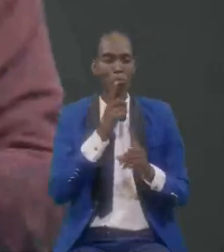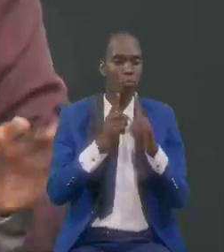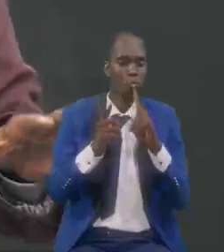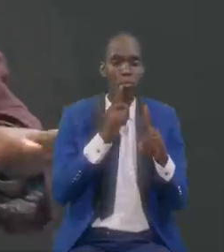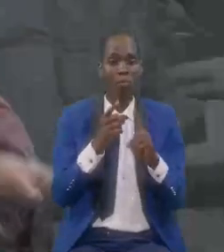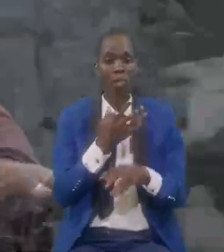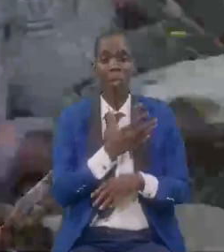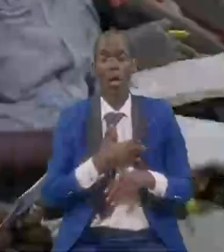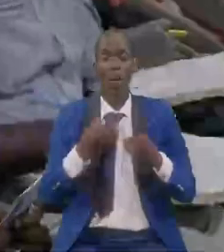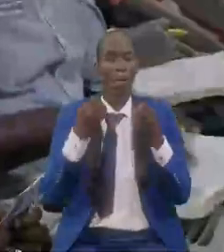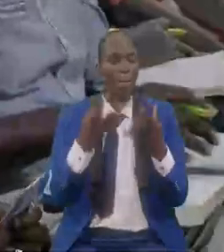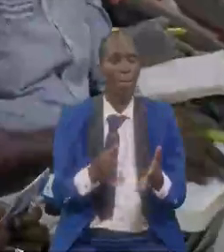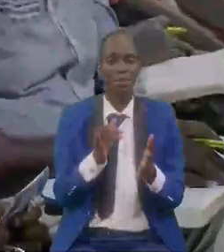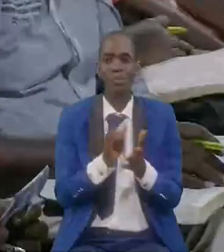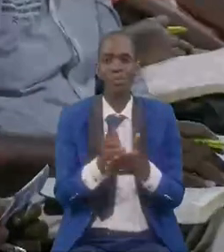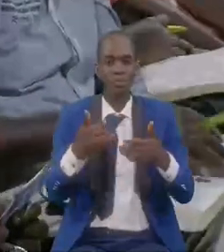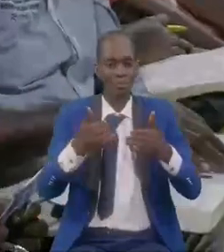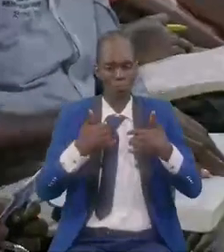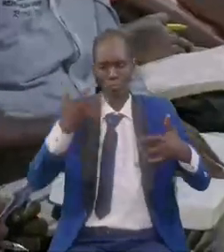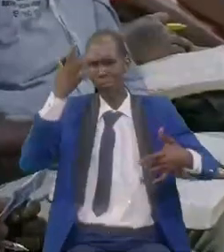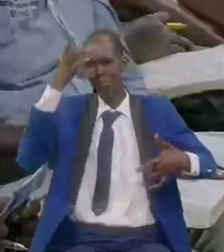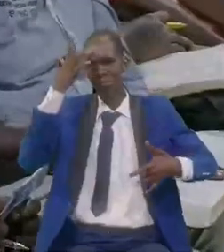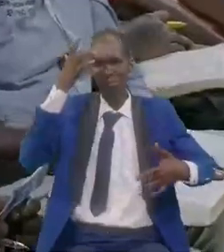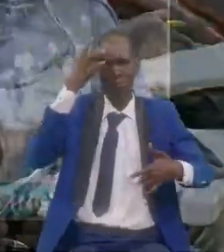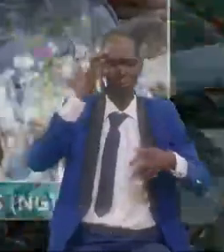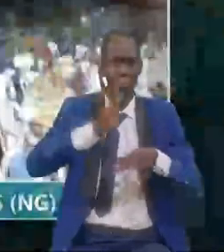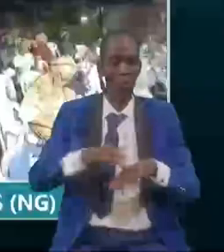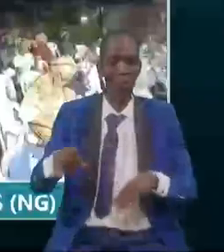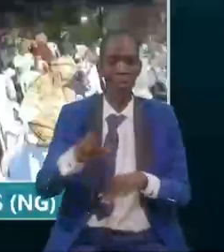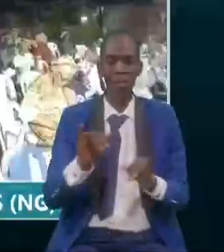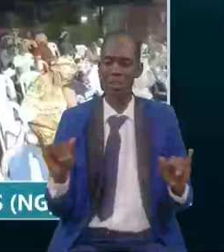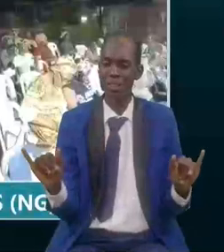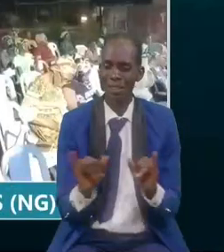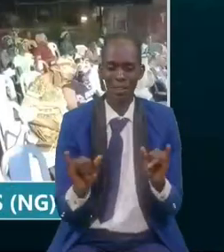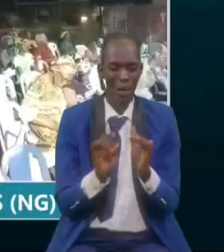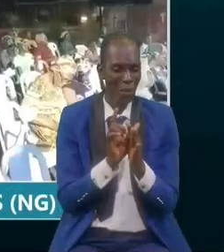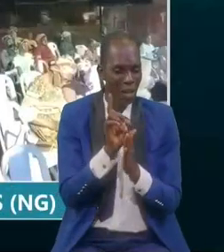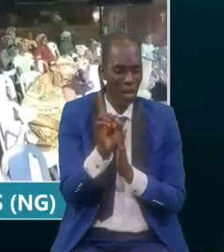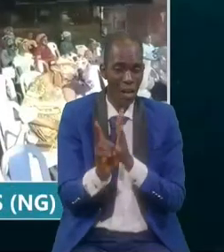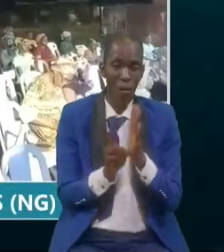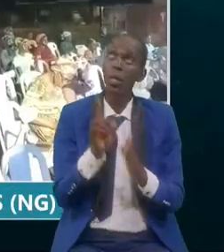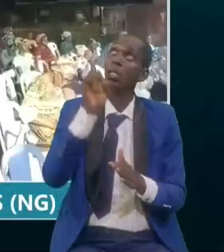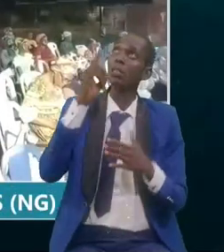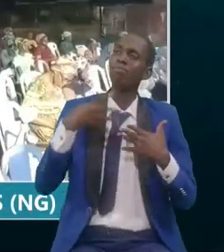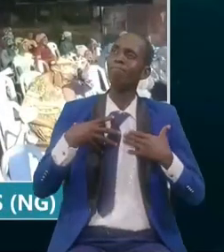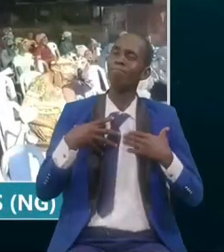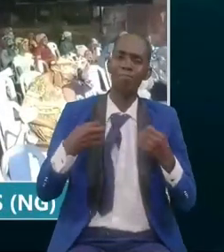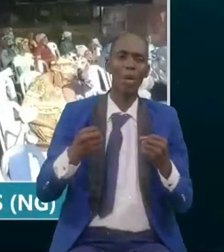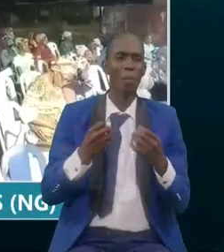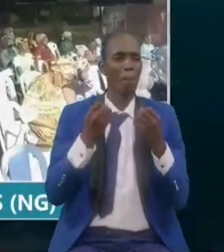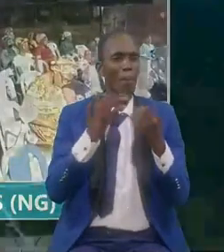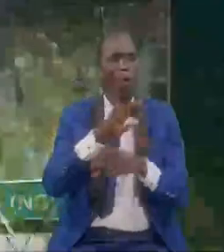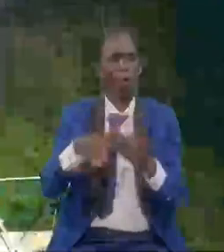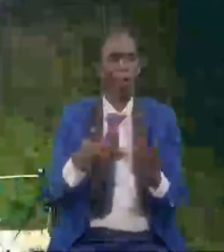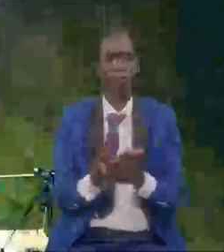parler. Plusieurs qui avaient des plaies sur eux. En cette même heure, il les guérit tous.